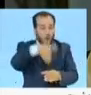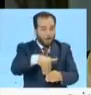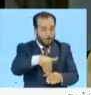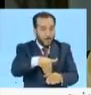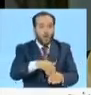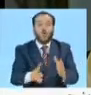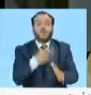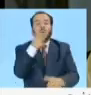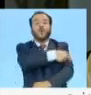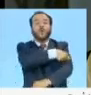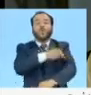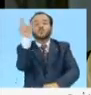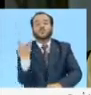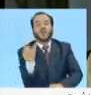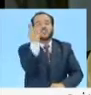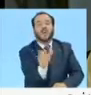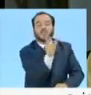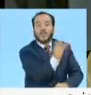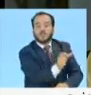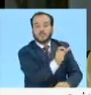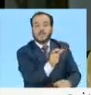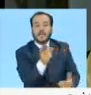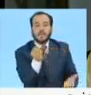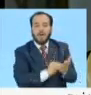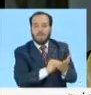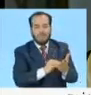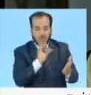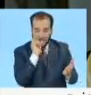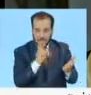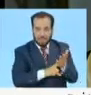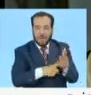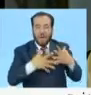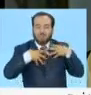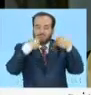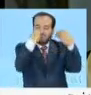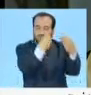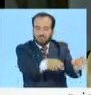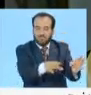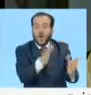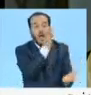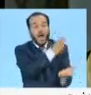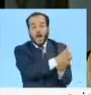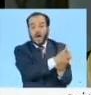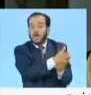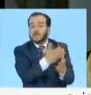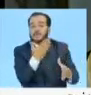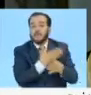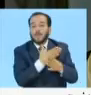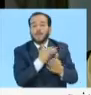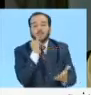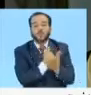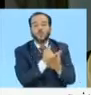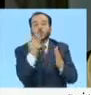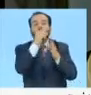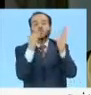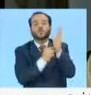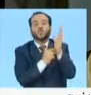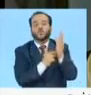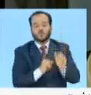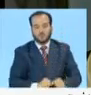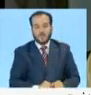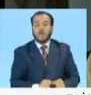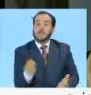النواب والنواب فردا فردا، لا يقبلون التنازل عن هذه الحقوق التي جاءت بنصوص